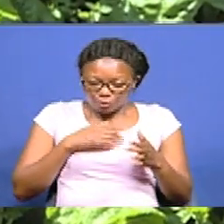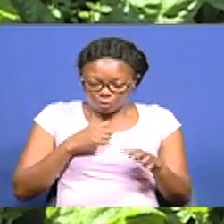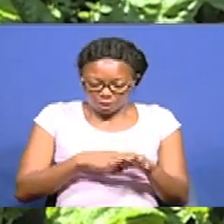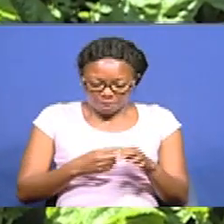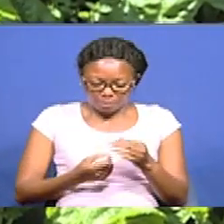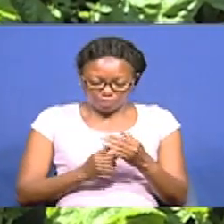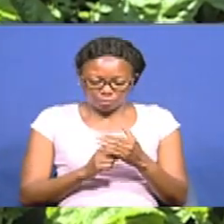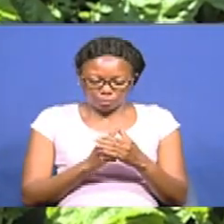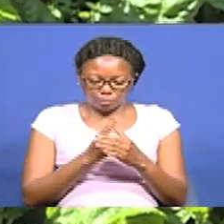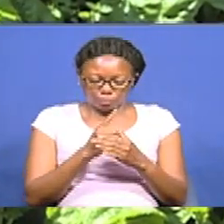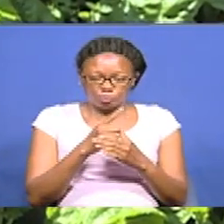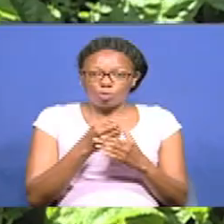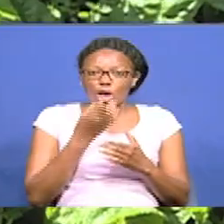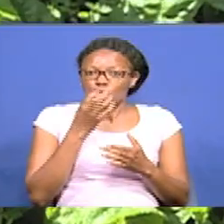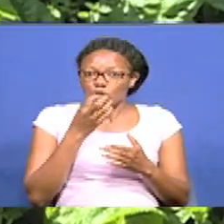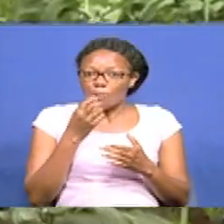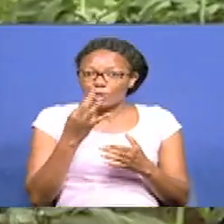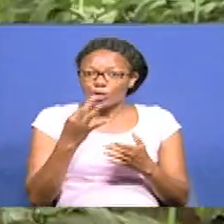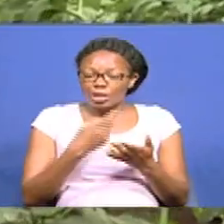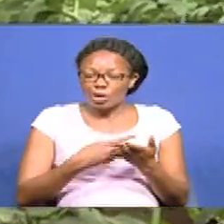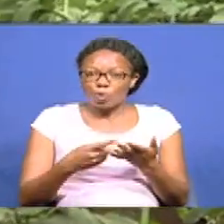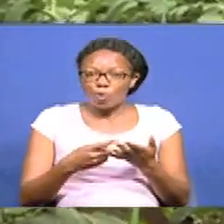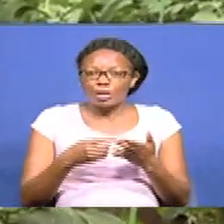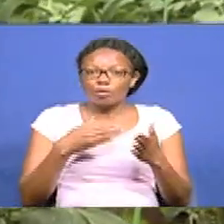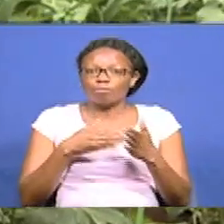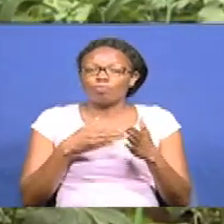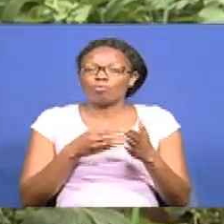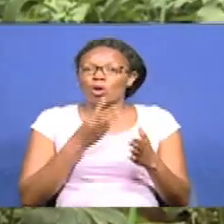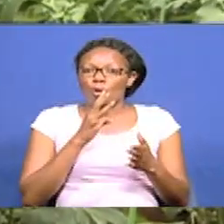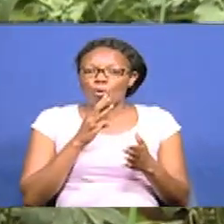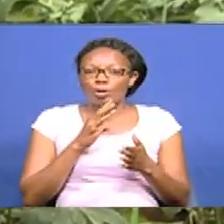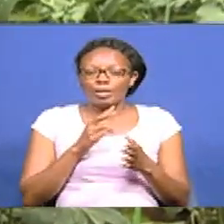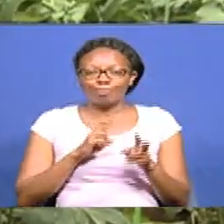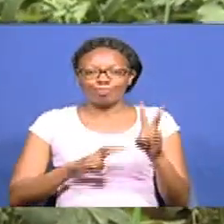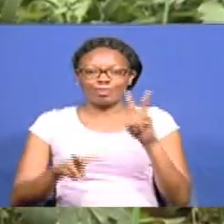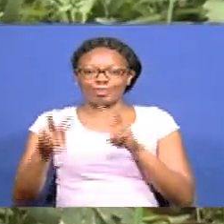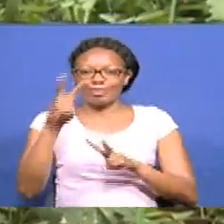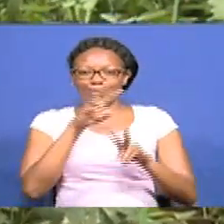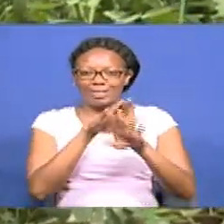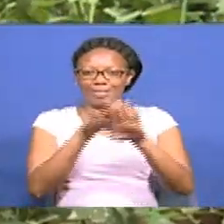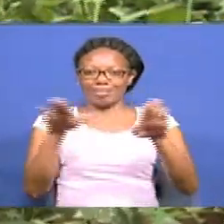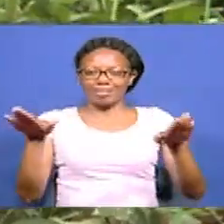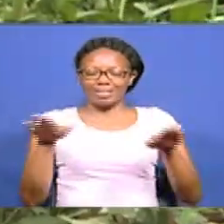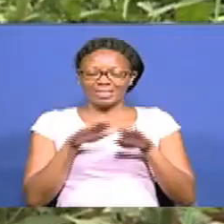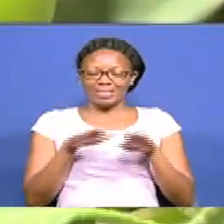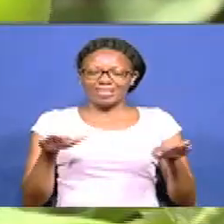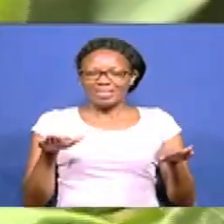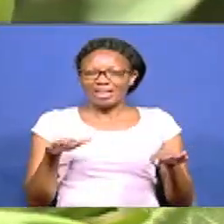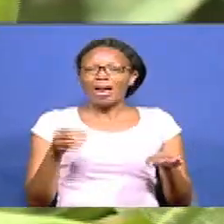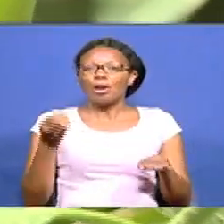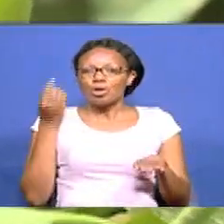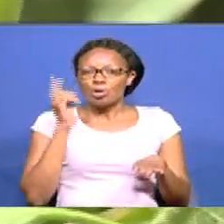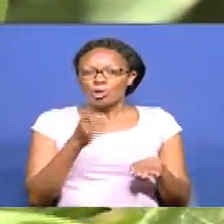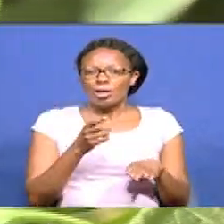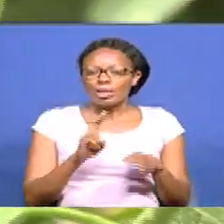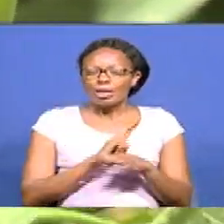Hiyo ndio tunatumia kupanda mbegu zetu. Kwa kulitazama hili shamba barabara, utangamua kiasi kilichotumiwa hapa